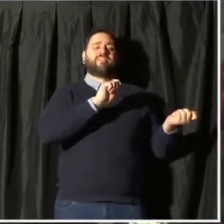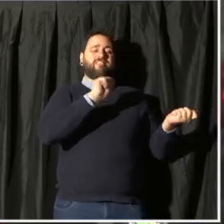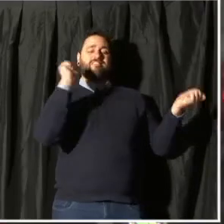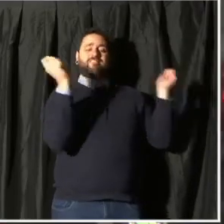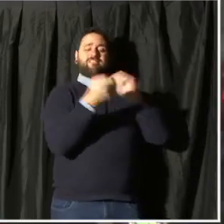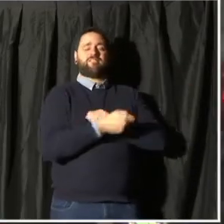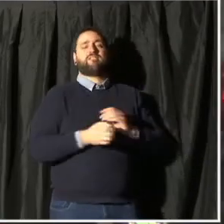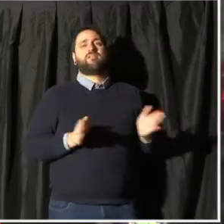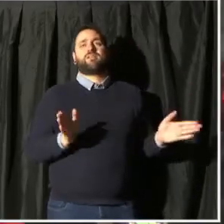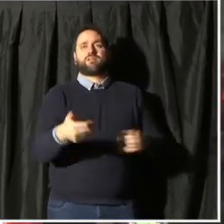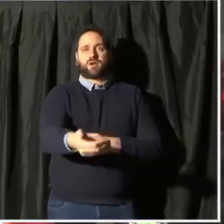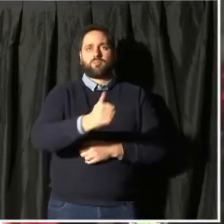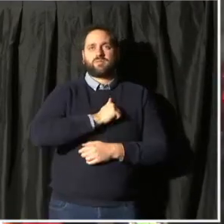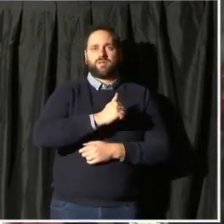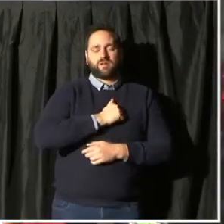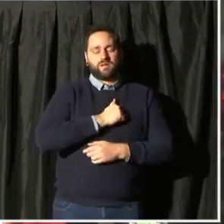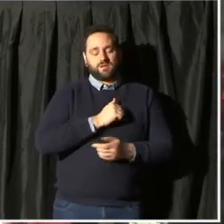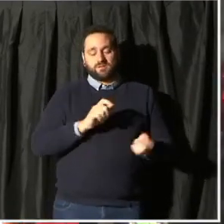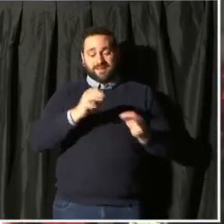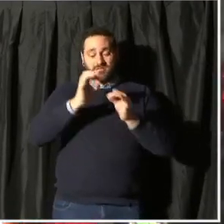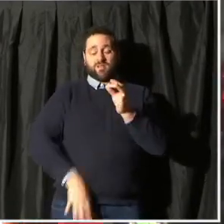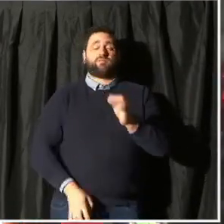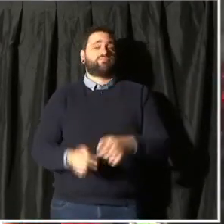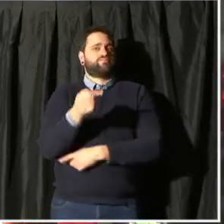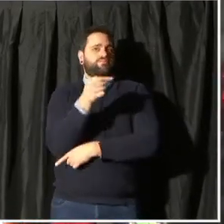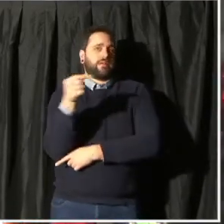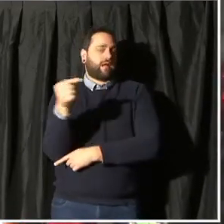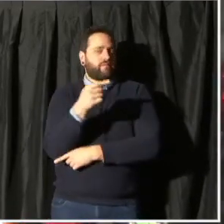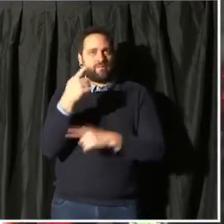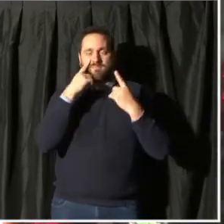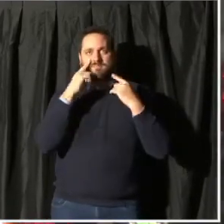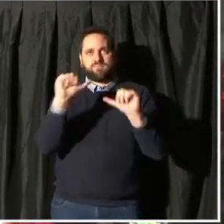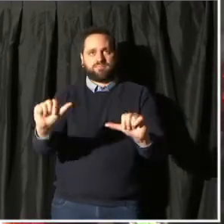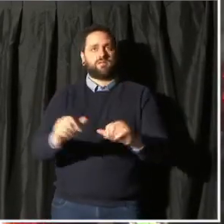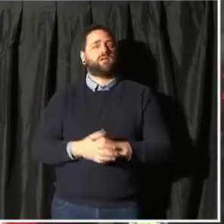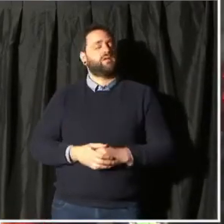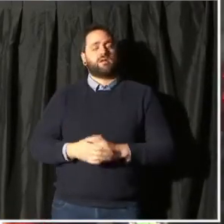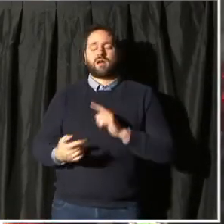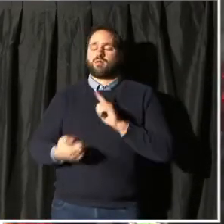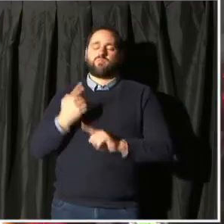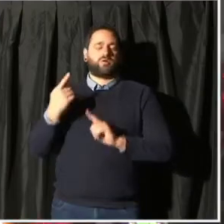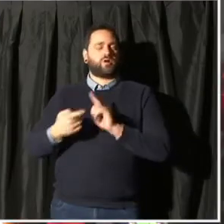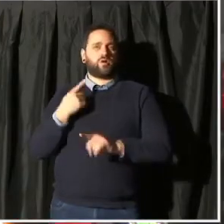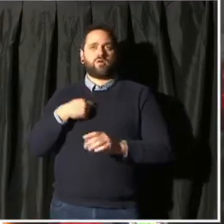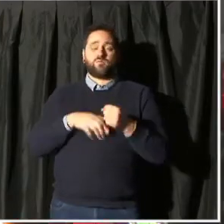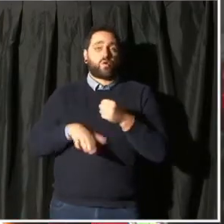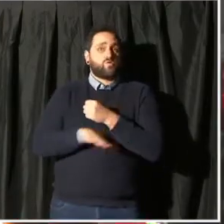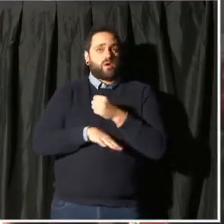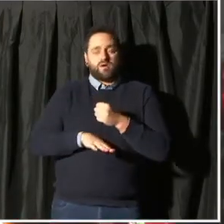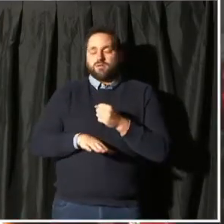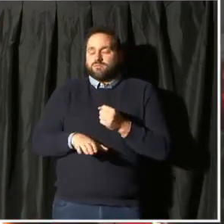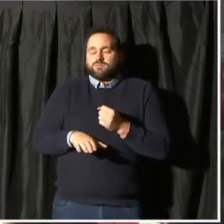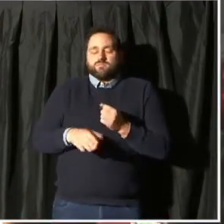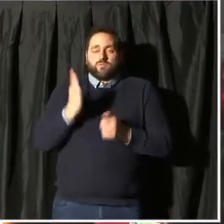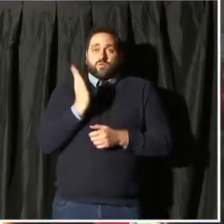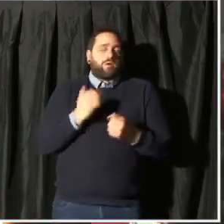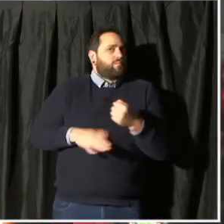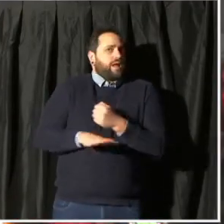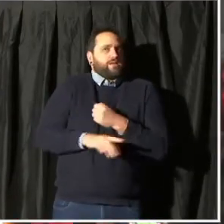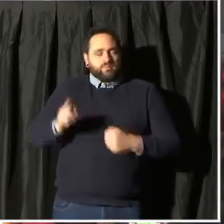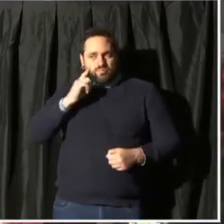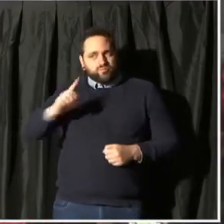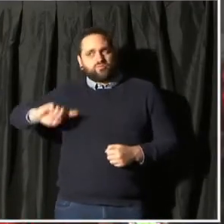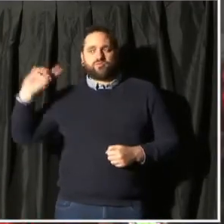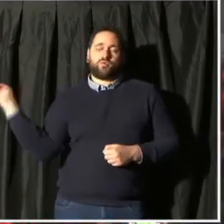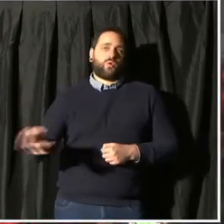retrouver notre intérêt commun l'énergie biens de première nécessité pour que tous les citoyens y accèdent